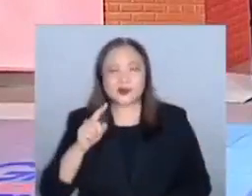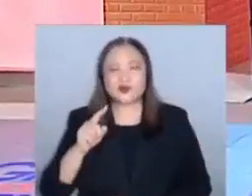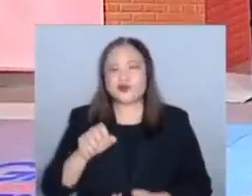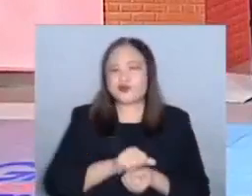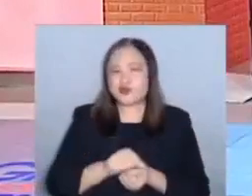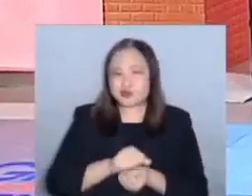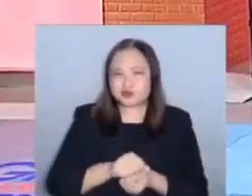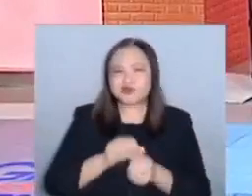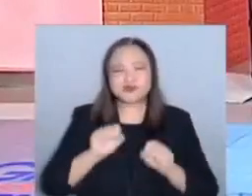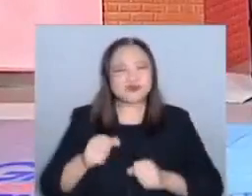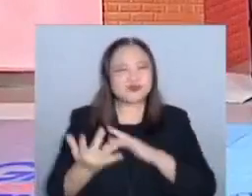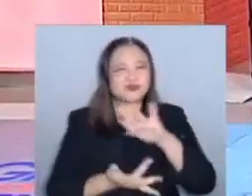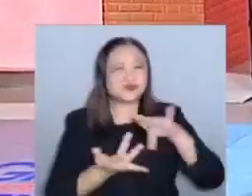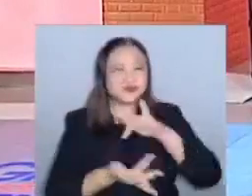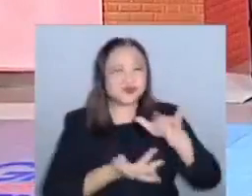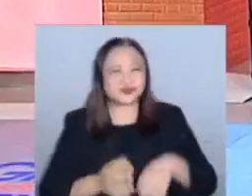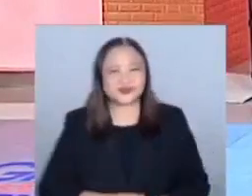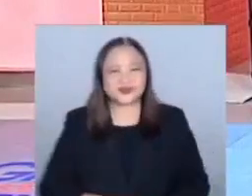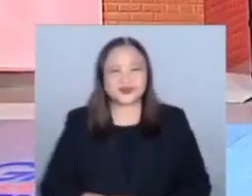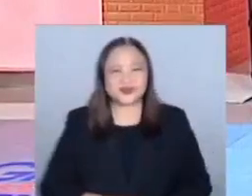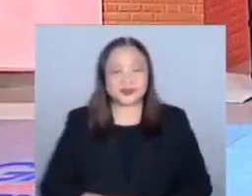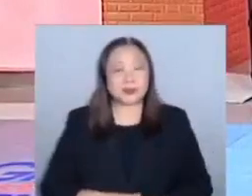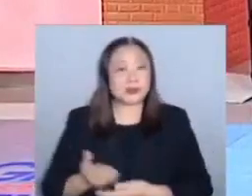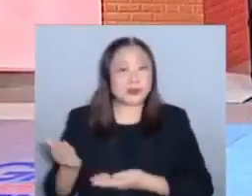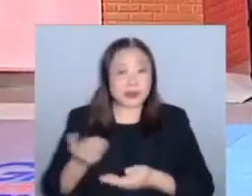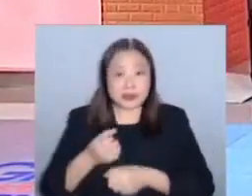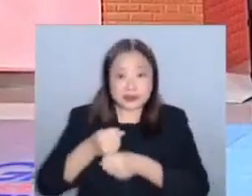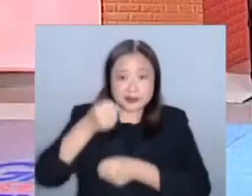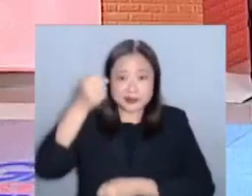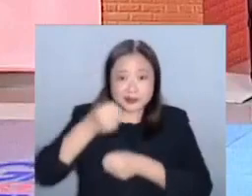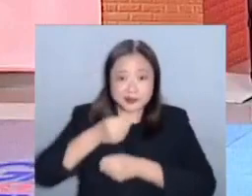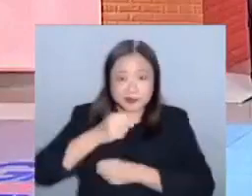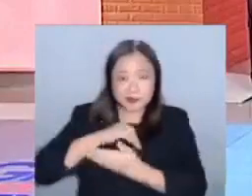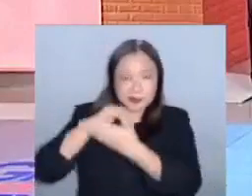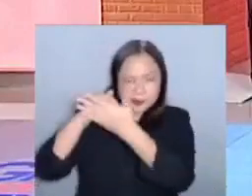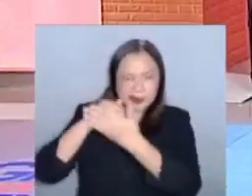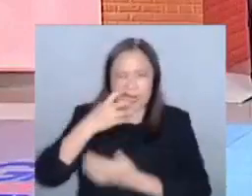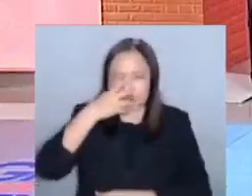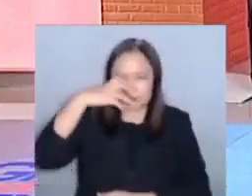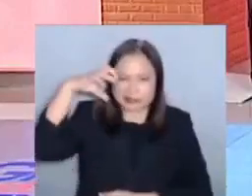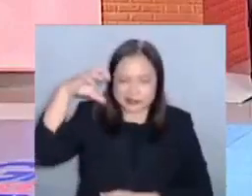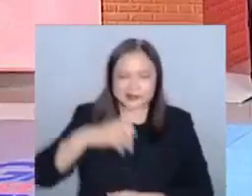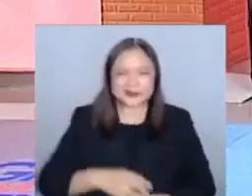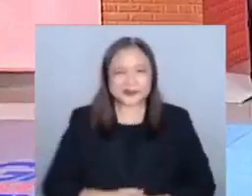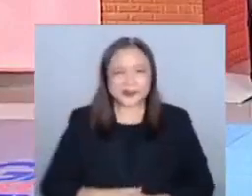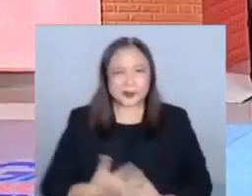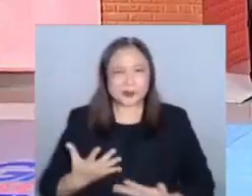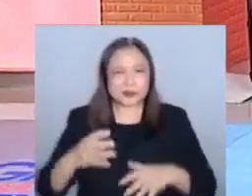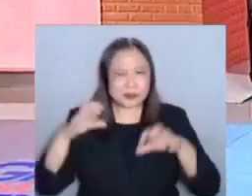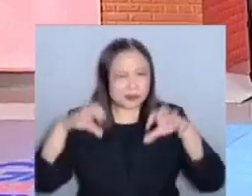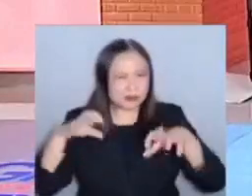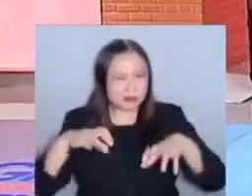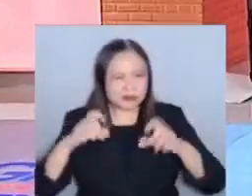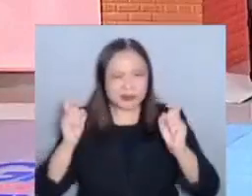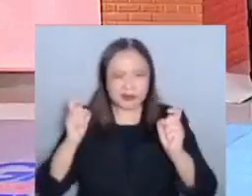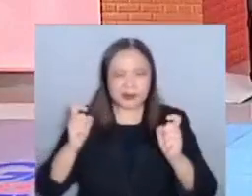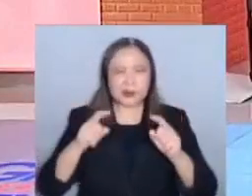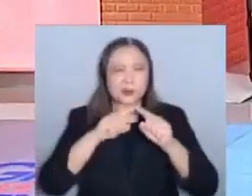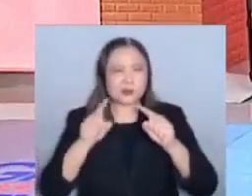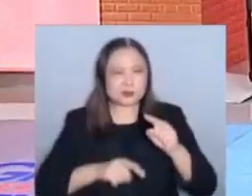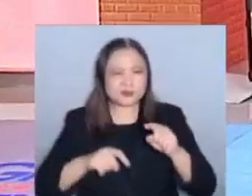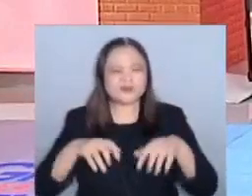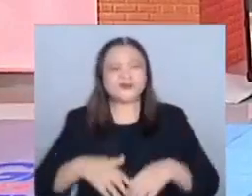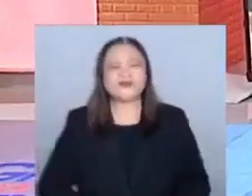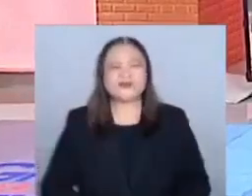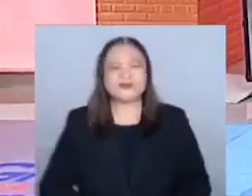huwag lang kalimutang magdala ng payong para sa panangga sa matitinding init o kaya a biglaang ulan O thunderstorm Ako po si Anjo